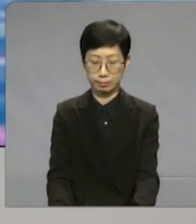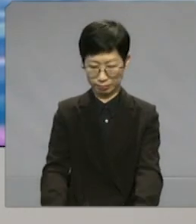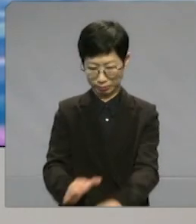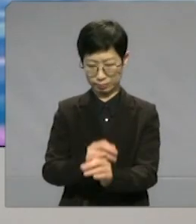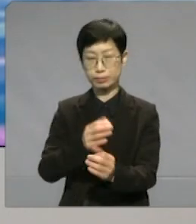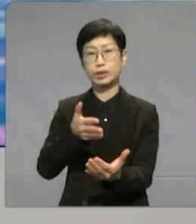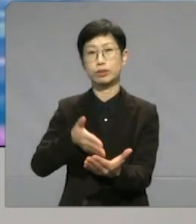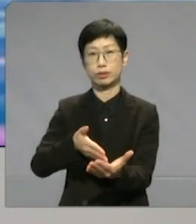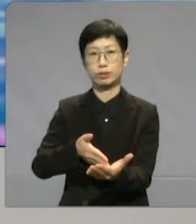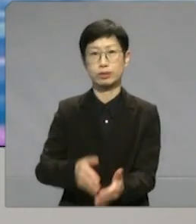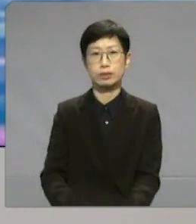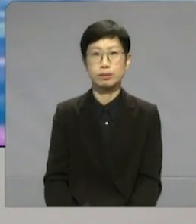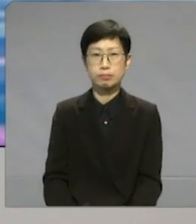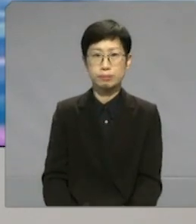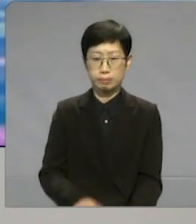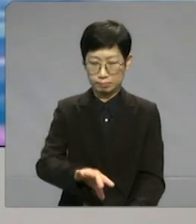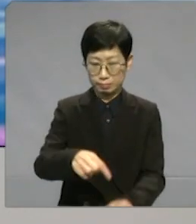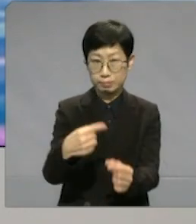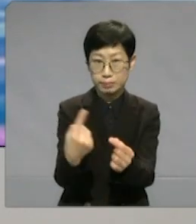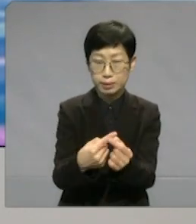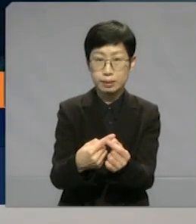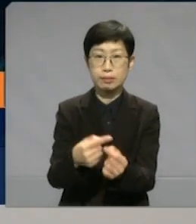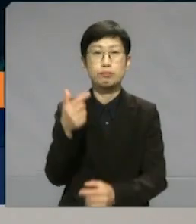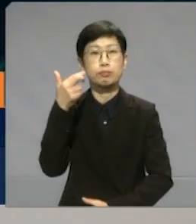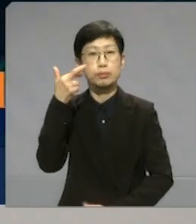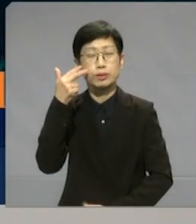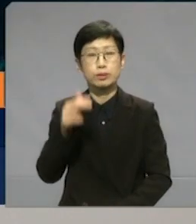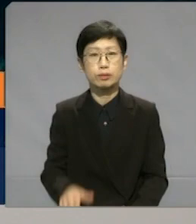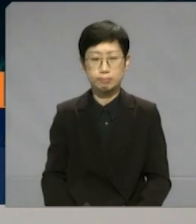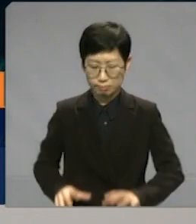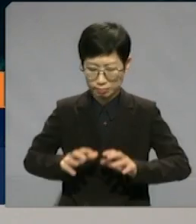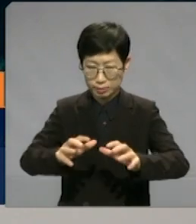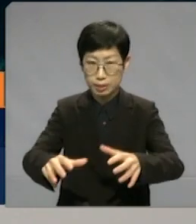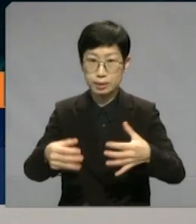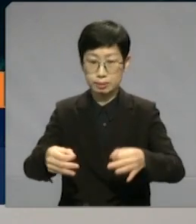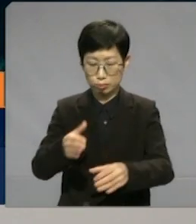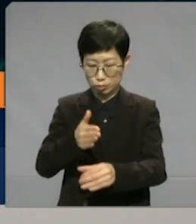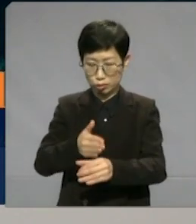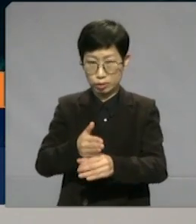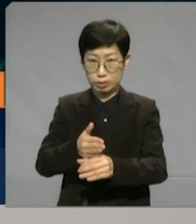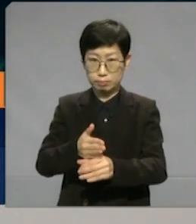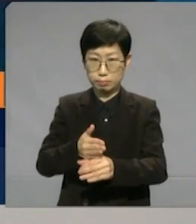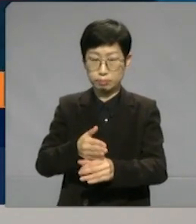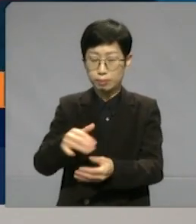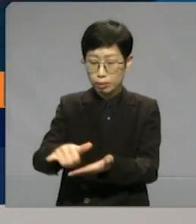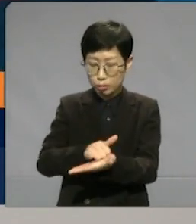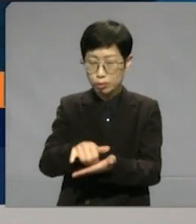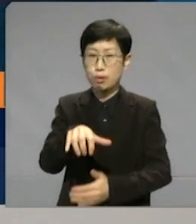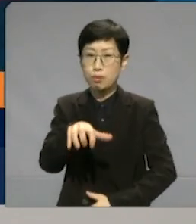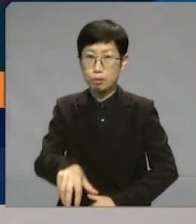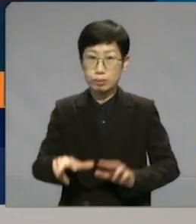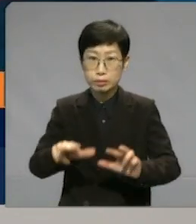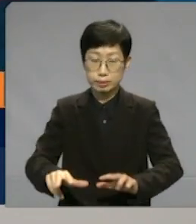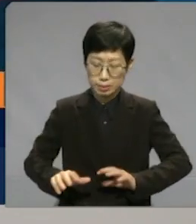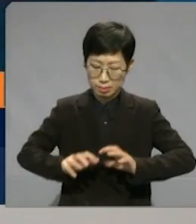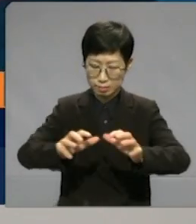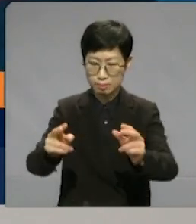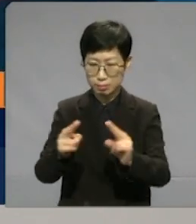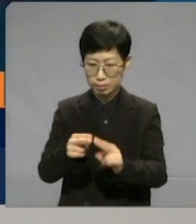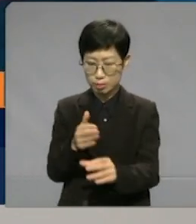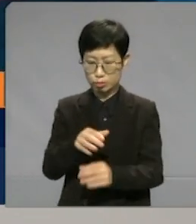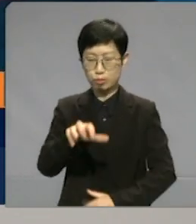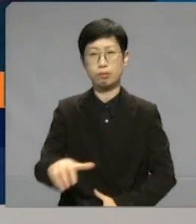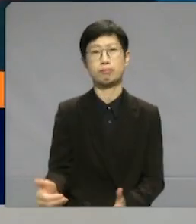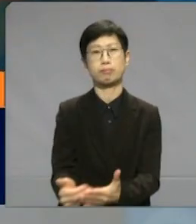월드 이 브리핑입니다. 먼저 미국입니다. 글로벌 금융 중심지 뉴욕이 이제는 글로벌 반도체 허브로